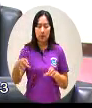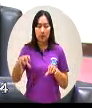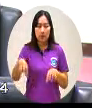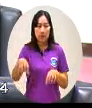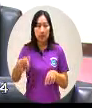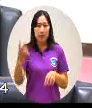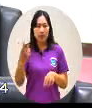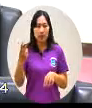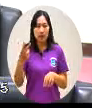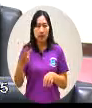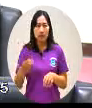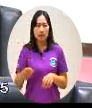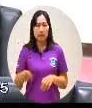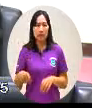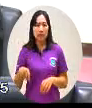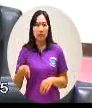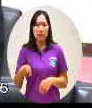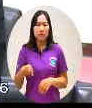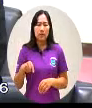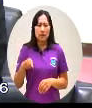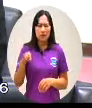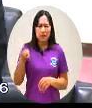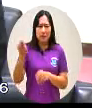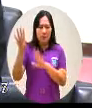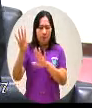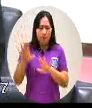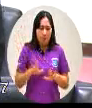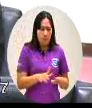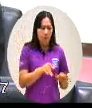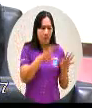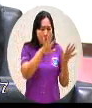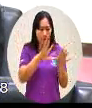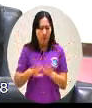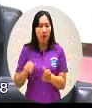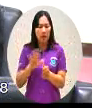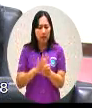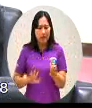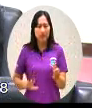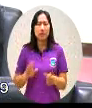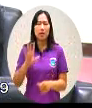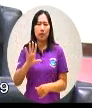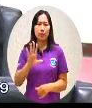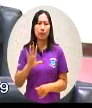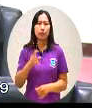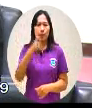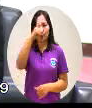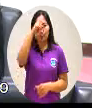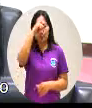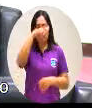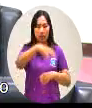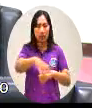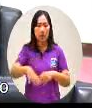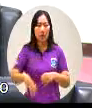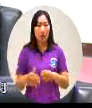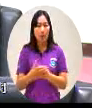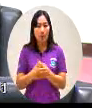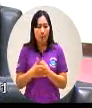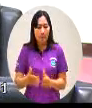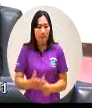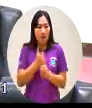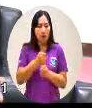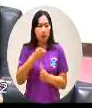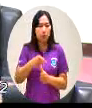嘛，所以咱要要求讲，这个环保局包括咱的环保署，甲这个光谱仪吼 FTI 啊建